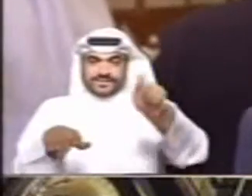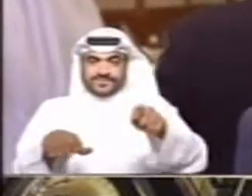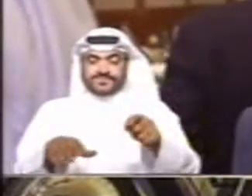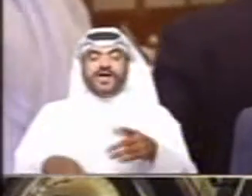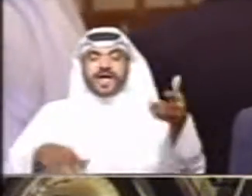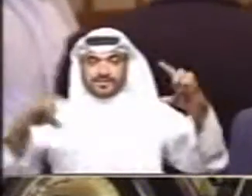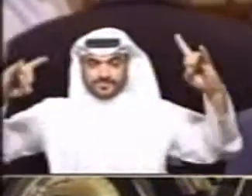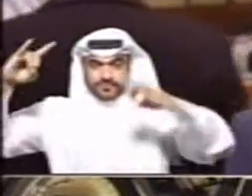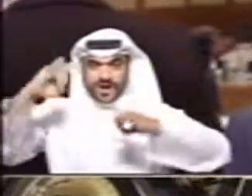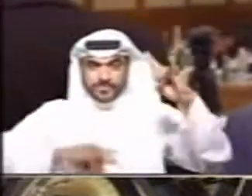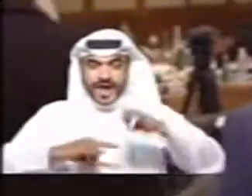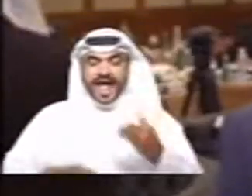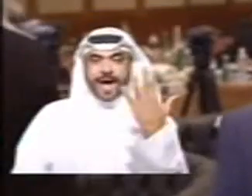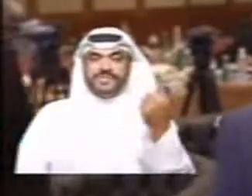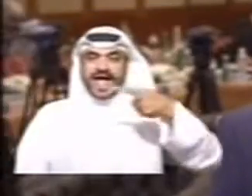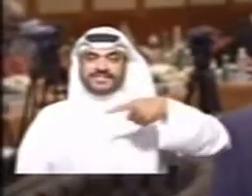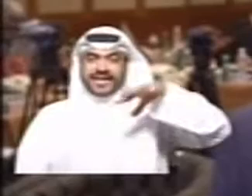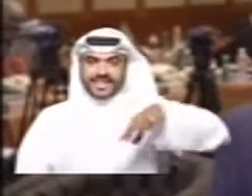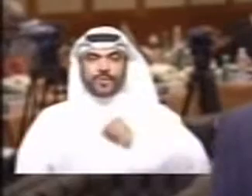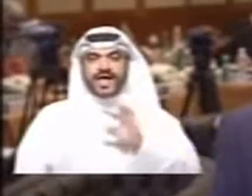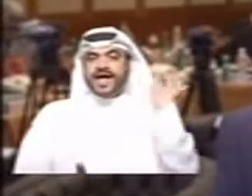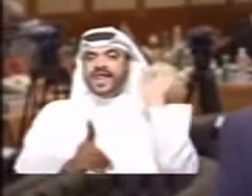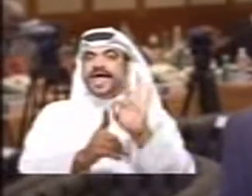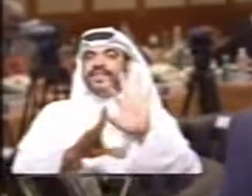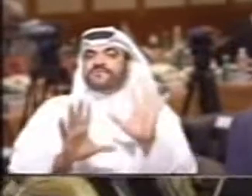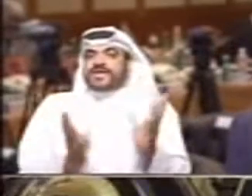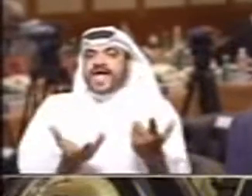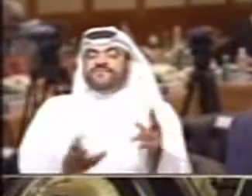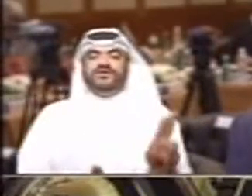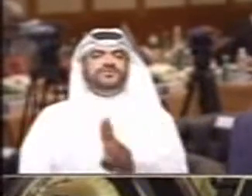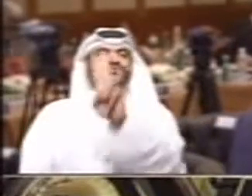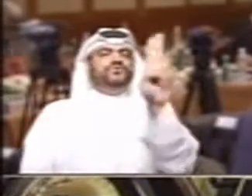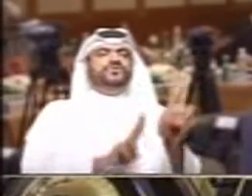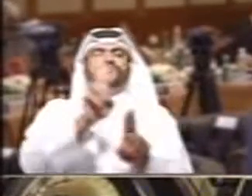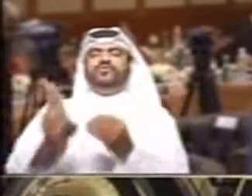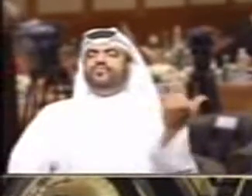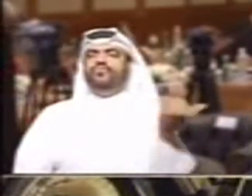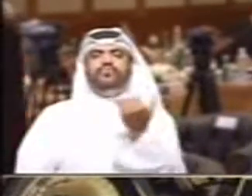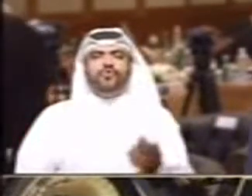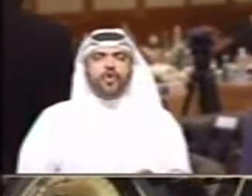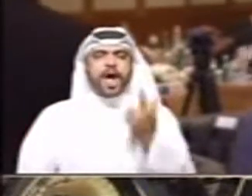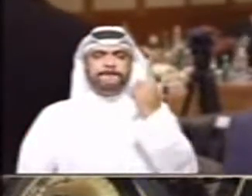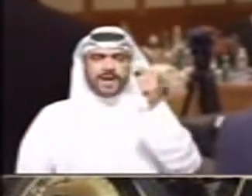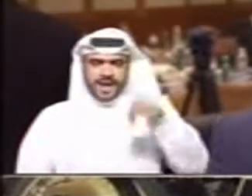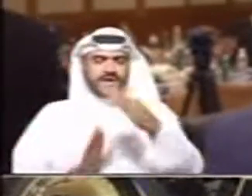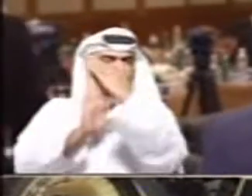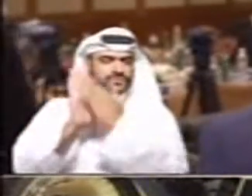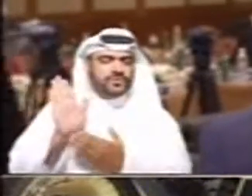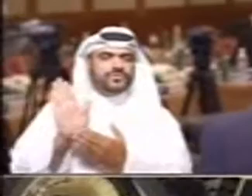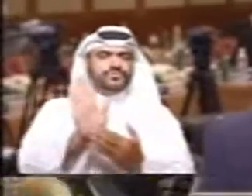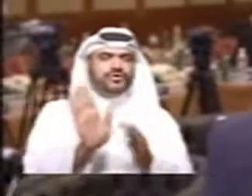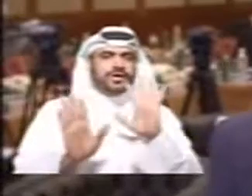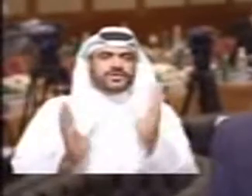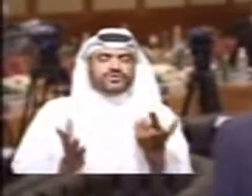من 15 دولة هدفه أنه يناقش قضية من أهم القضايا المطروحة على الساحة،